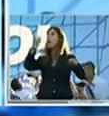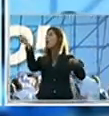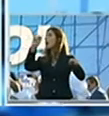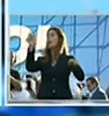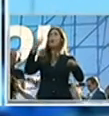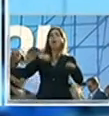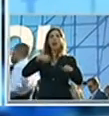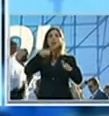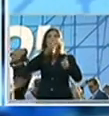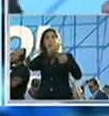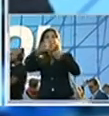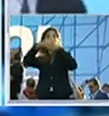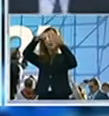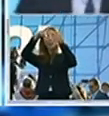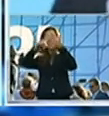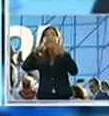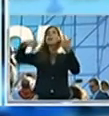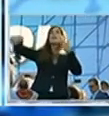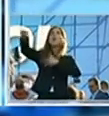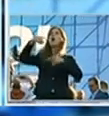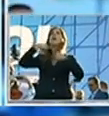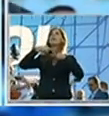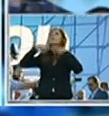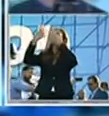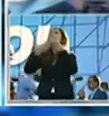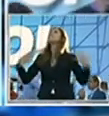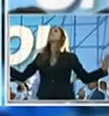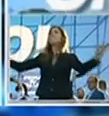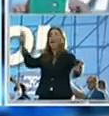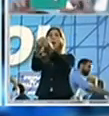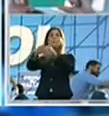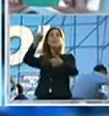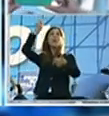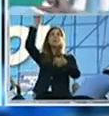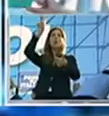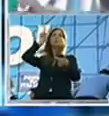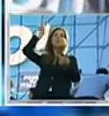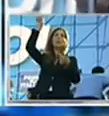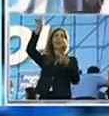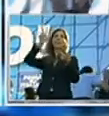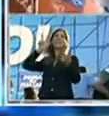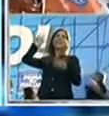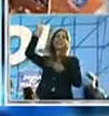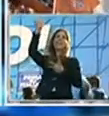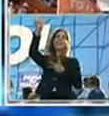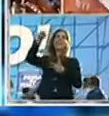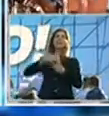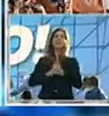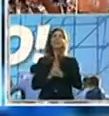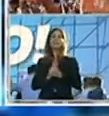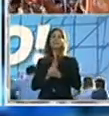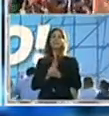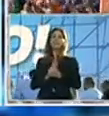è un destino sostanzialmente, in questo diciamo rimangiandosi una delle ragioni per cui è saltato da quel governo, perché è